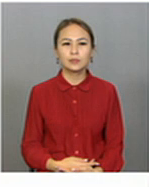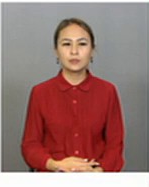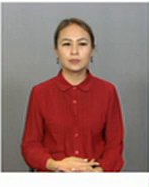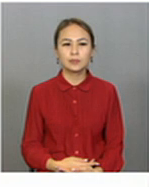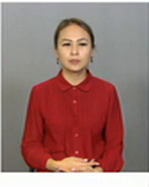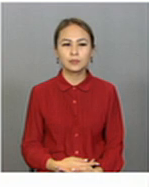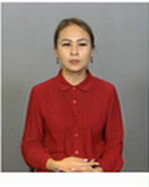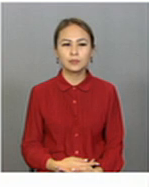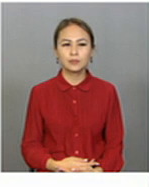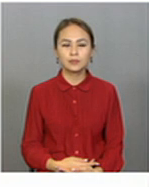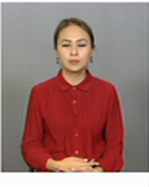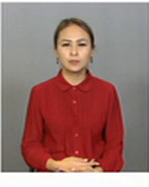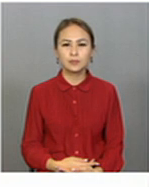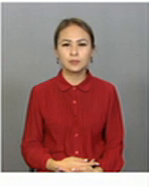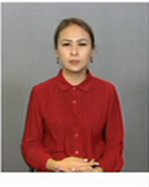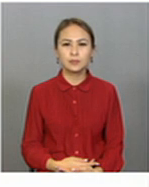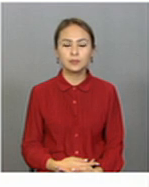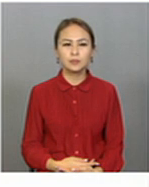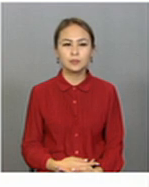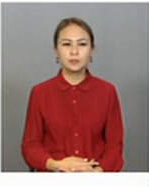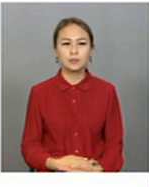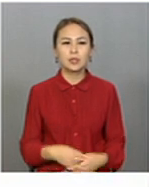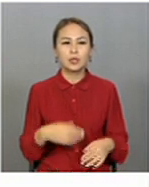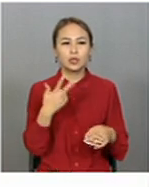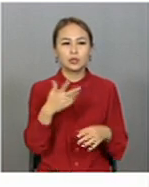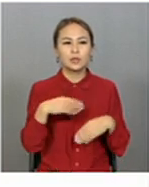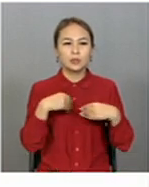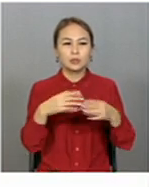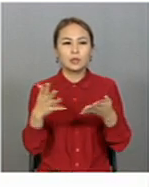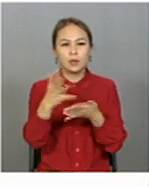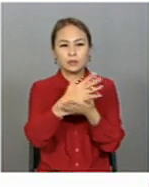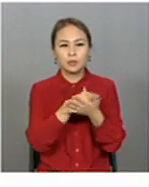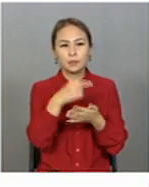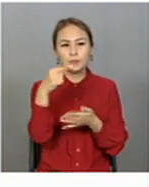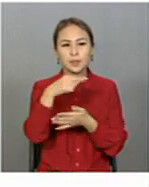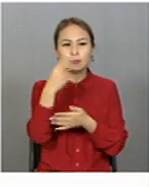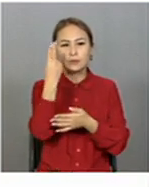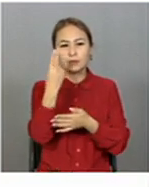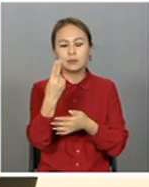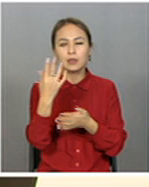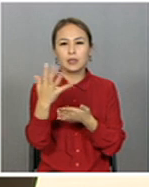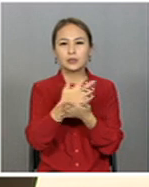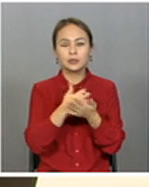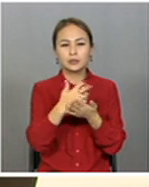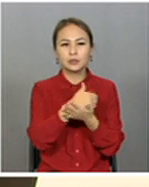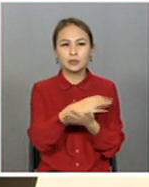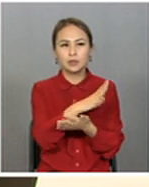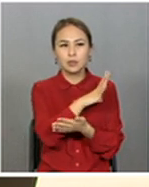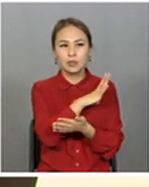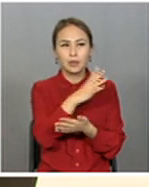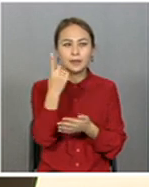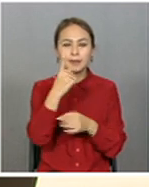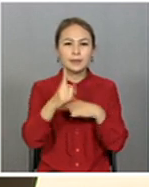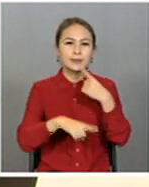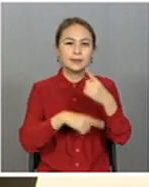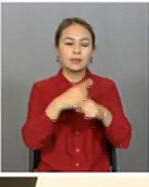Жауабы 3 егіз алқабынан 1000 центнер астық жиналды. Келесі тапсырмаға